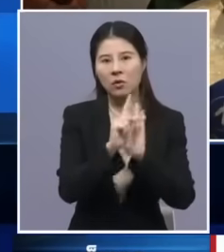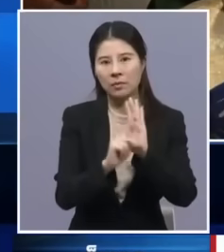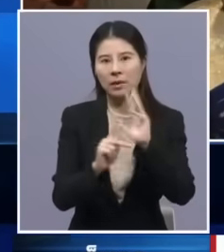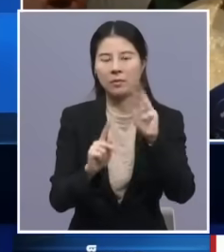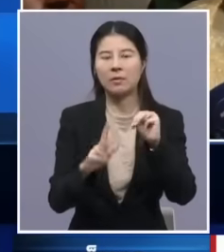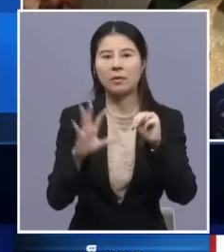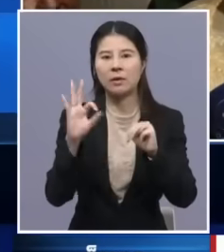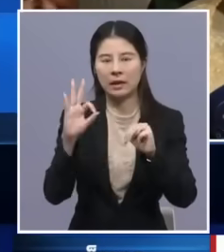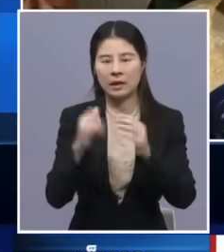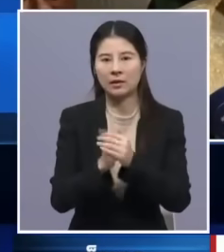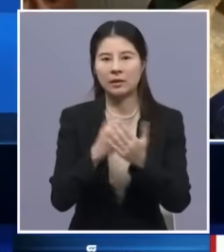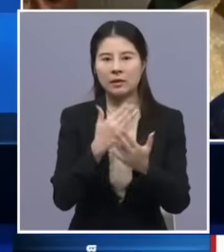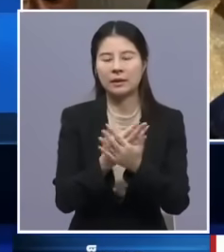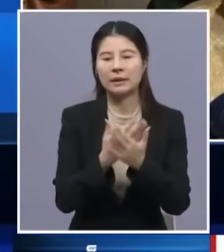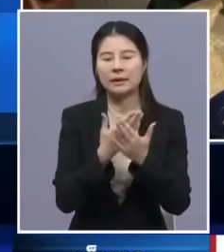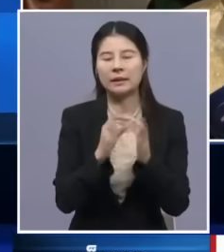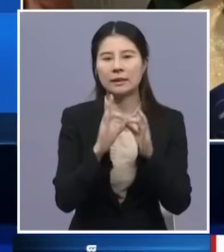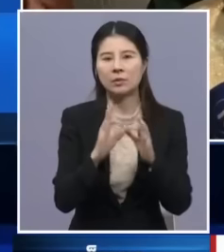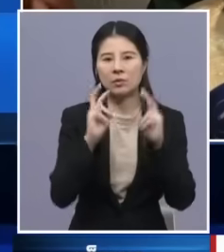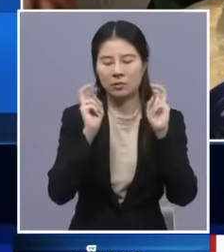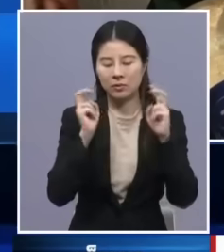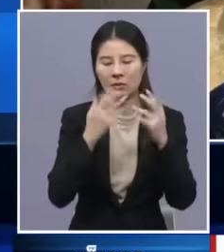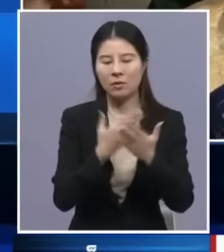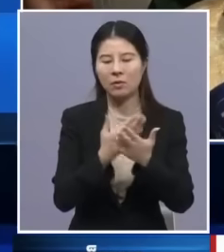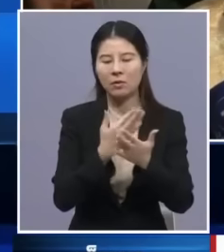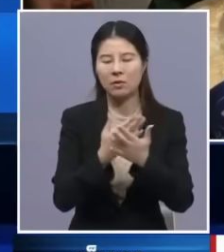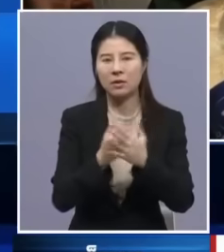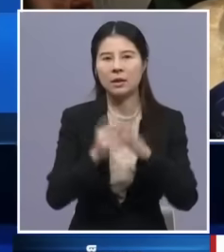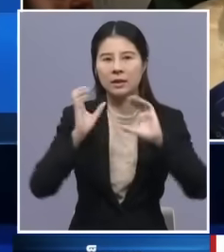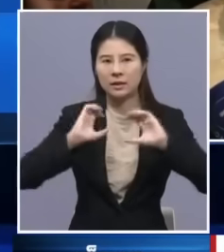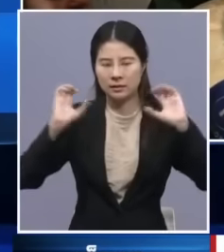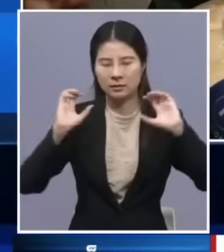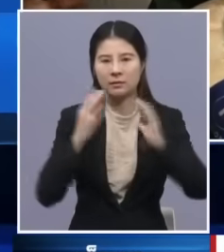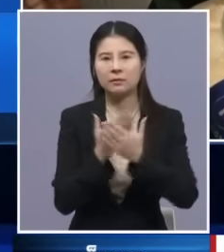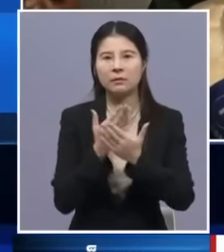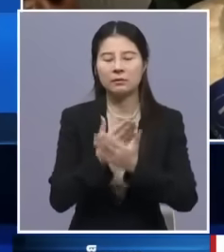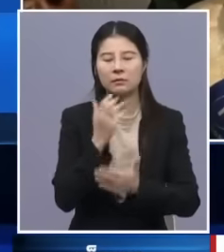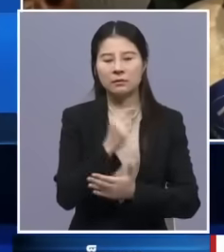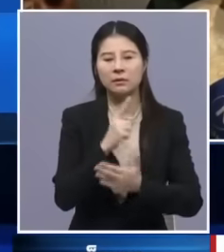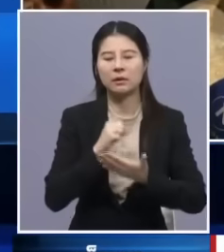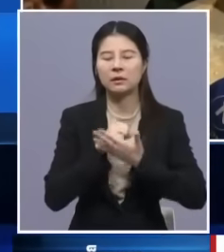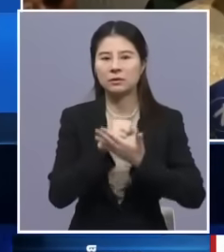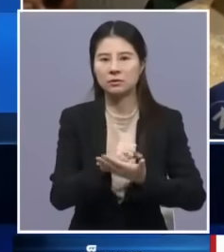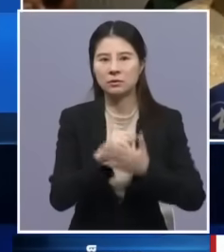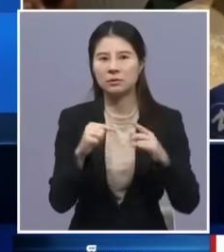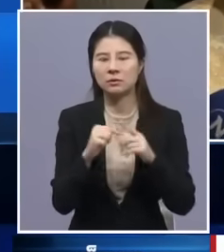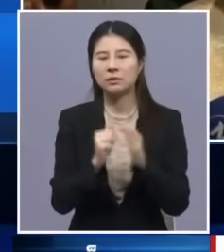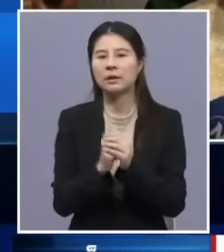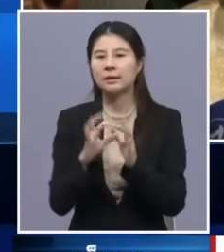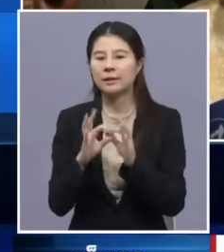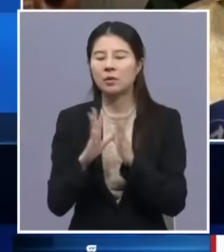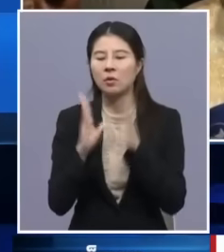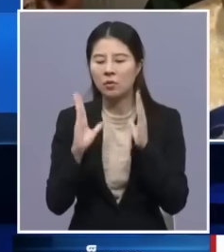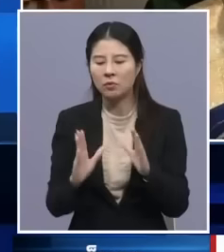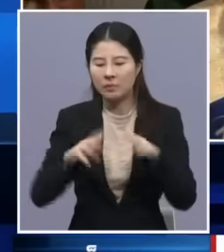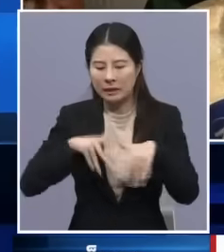บวินัยการเงินการคลังของรัฐบัญญัติไว้อย่างชัดเจนว่ารัฐเนี่ยจะไปจ่ายเงินเพื่อประชานิยมอันนี้ทำไม่ได ้